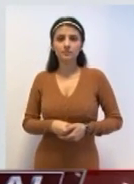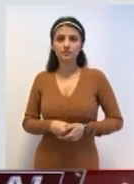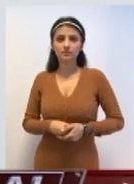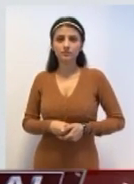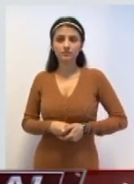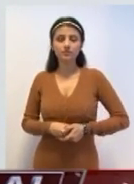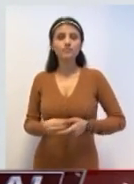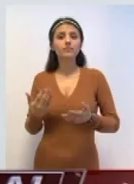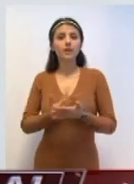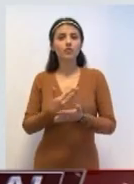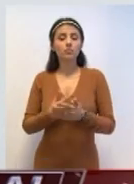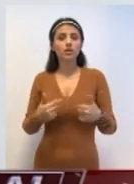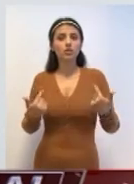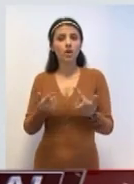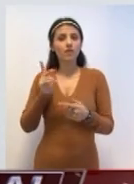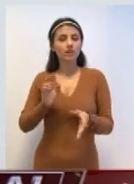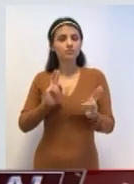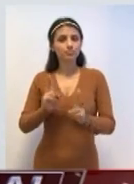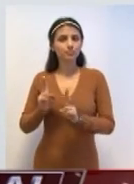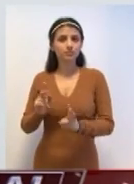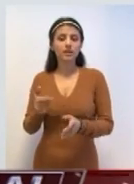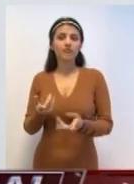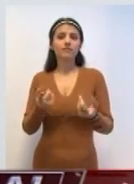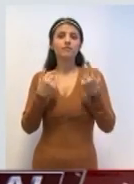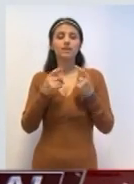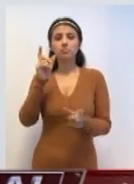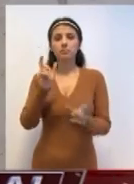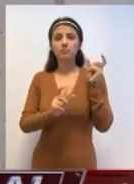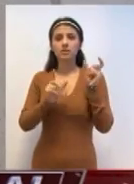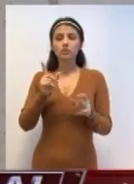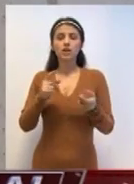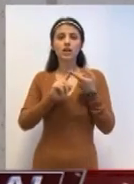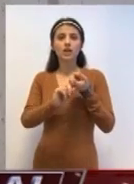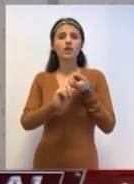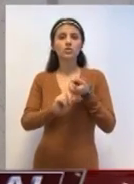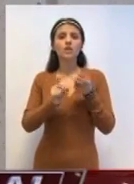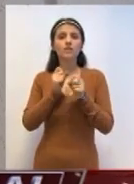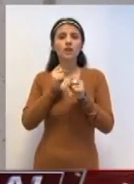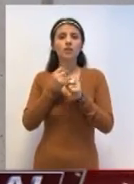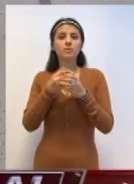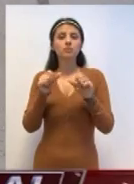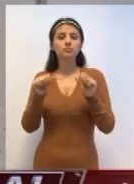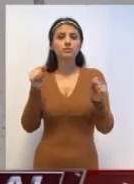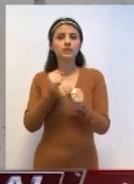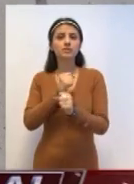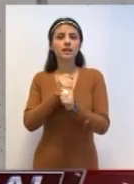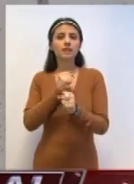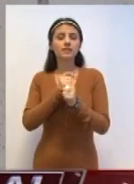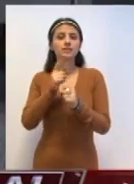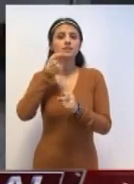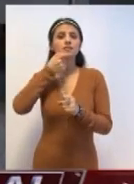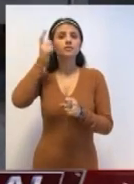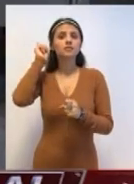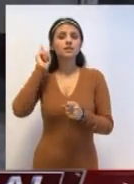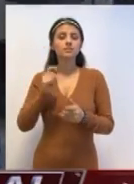1200 de lei. Suma despre care noi avem presupunerea rezonabilă că provine de la pacienți în legătură cu exercitarea atribuțiilor de